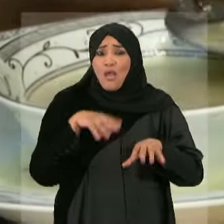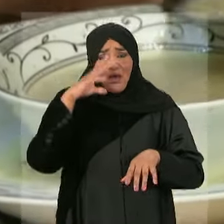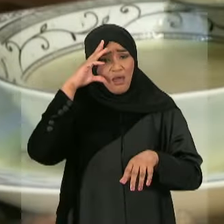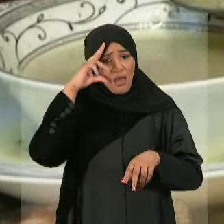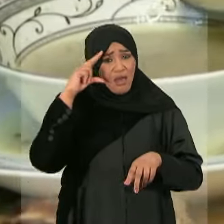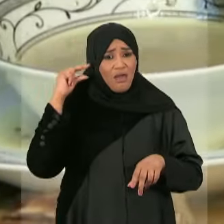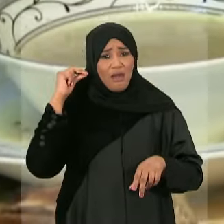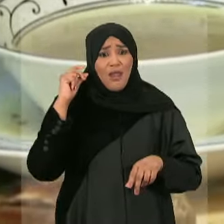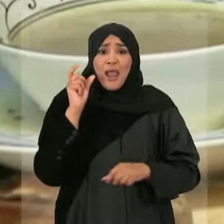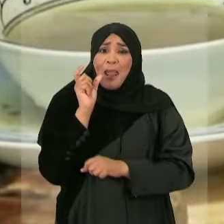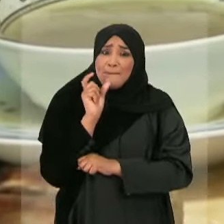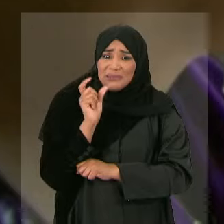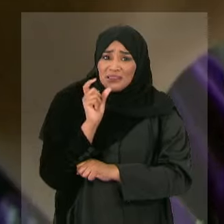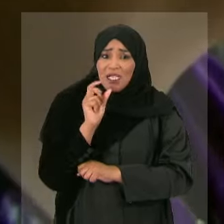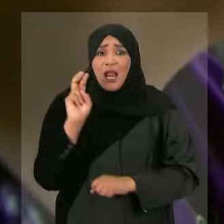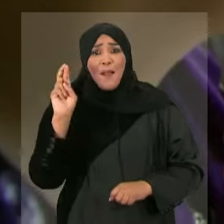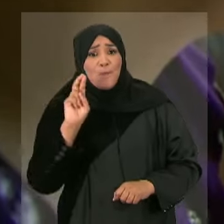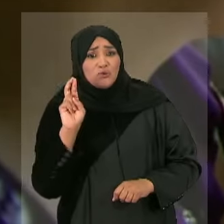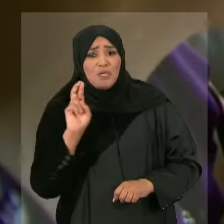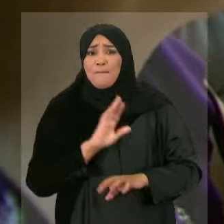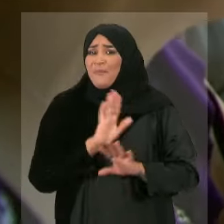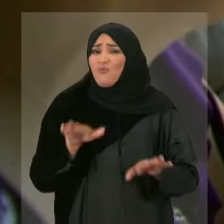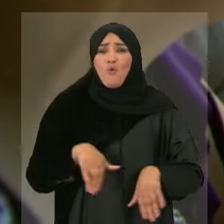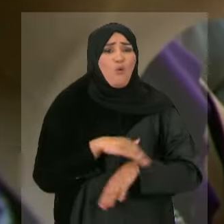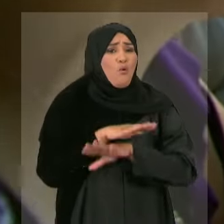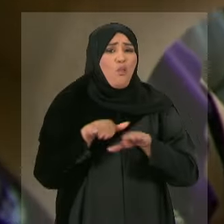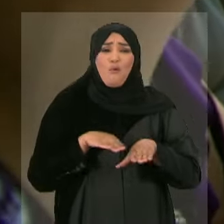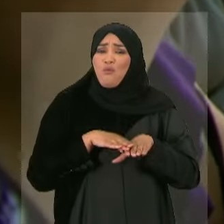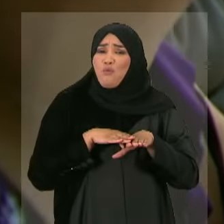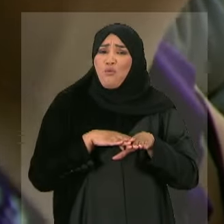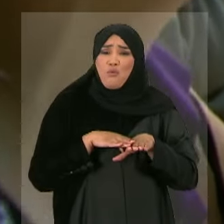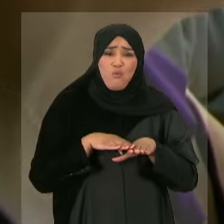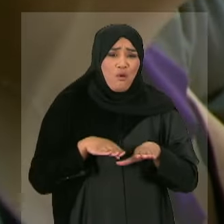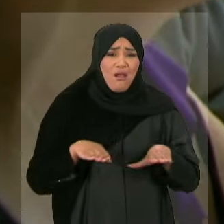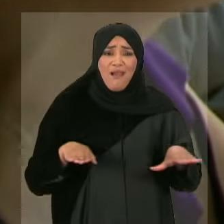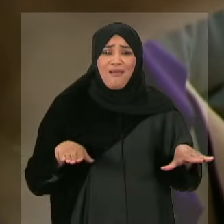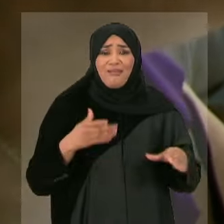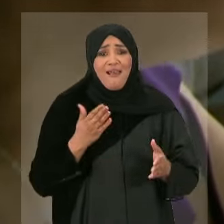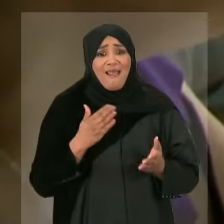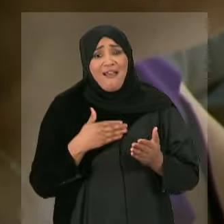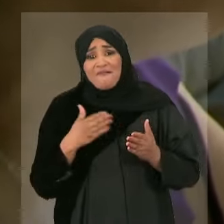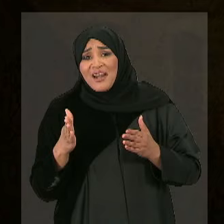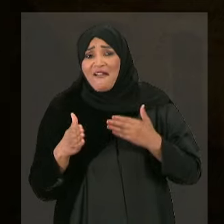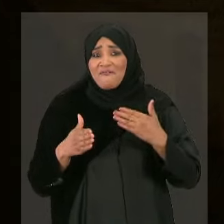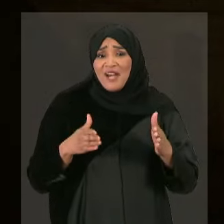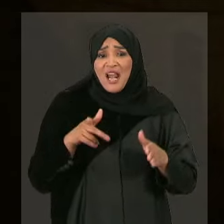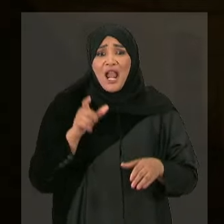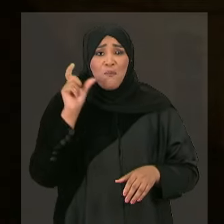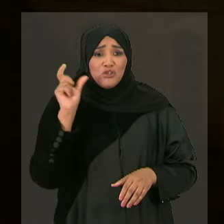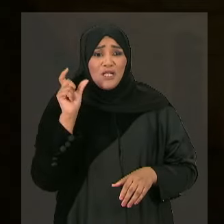الناصر يعني اولاد الناصر بيعرفوا بعض. اه مزبوط. اه ما كانش في مجال انك تفرق انه هذا مسلم ولا مسيحي ولا